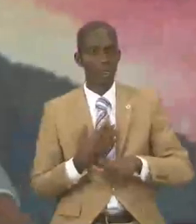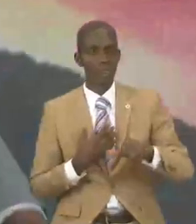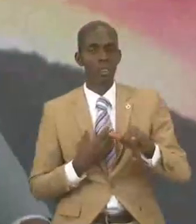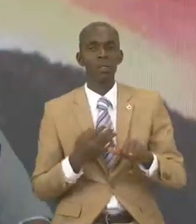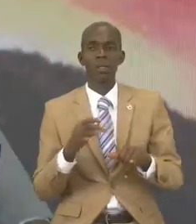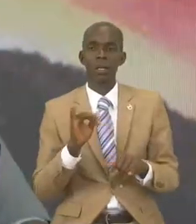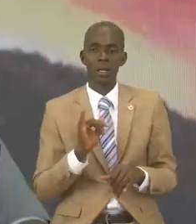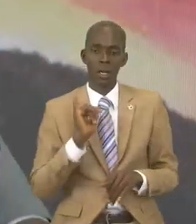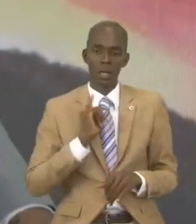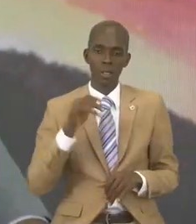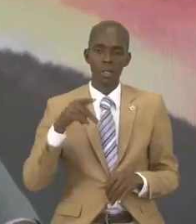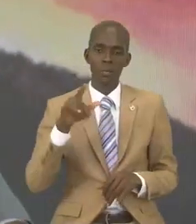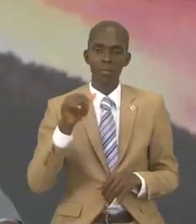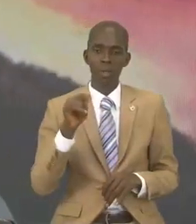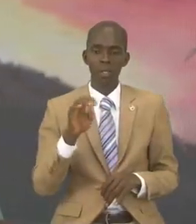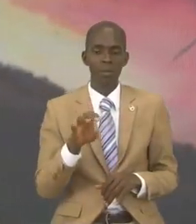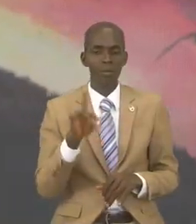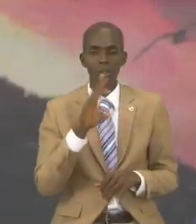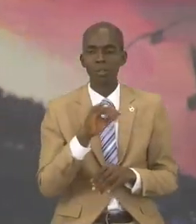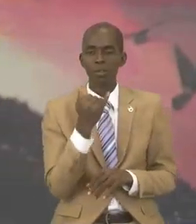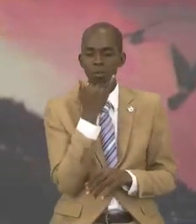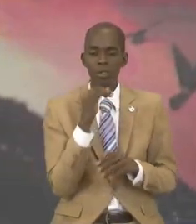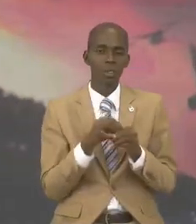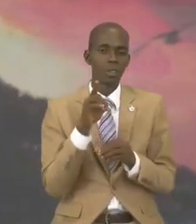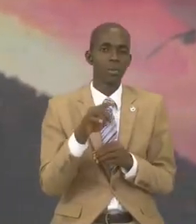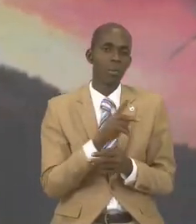Mais je ne trouve aucun crime en lui.